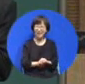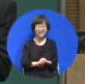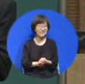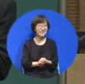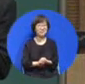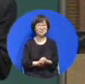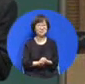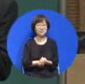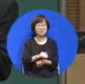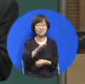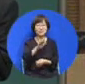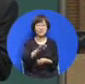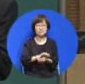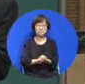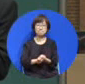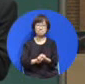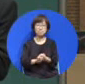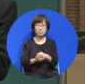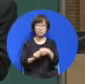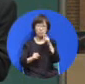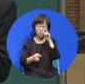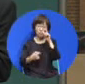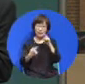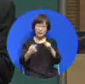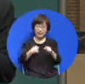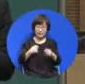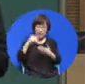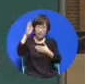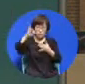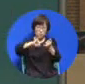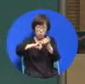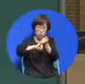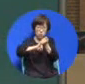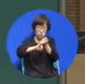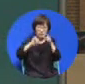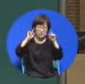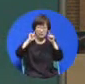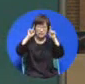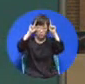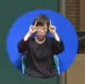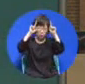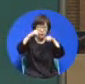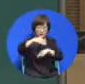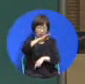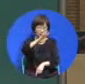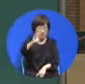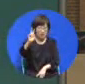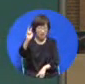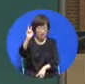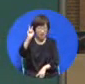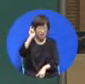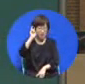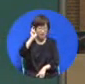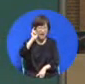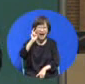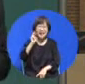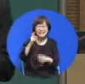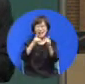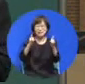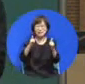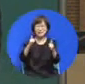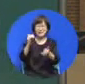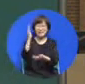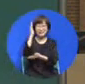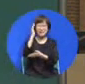생각해도 펄펄 끓는 지옥불에 갈 것 같다. 이런 확신이 오는 사람은 내 말 들으면 안 돼. But if you are sure that you'll be ending